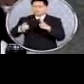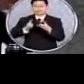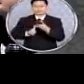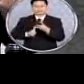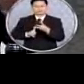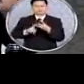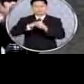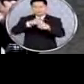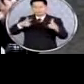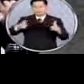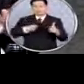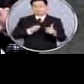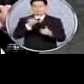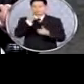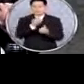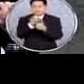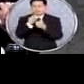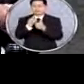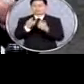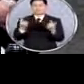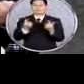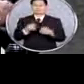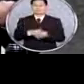有很多的诱因，包括